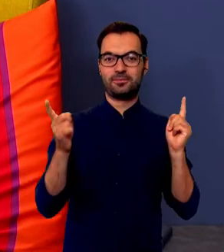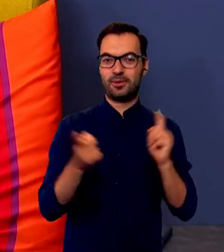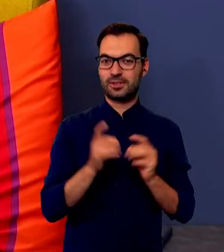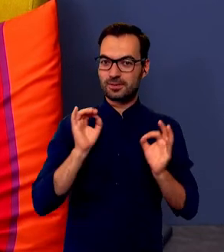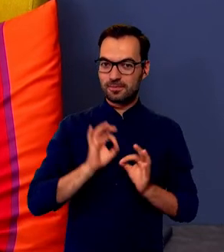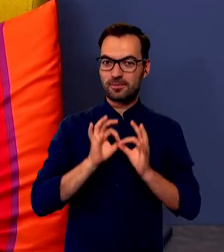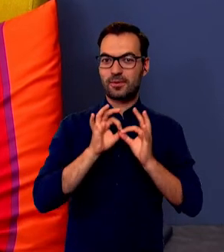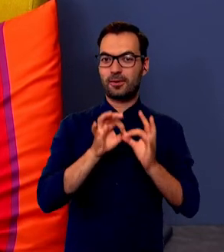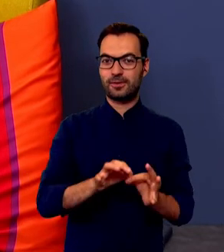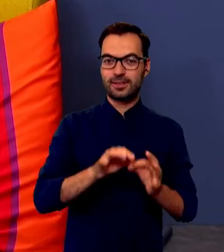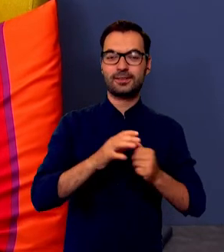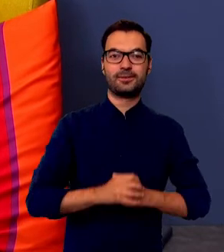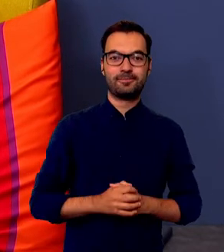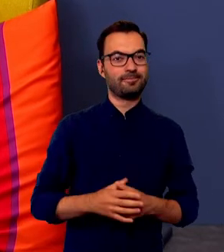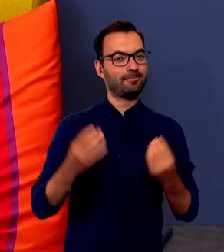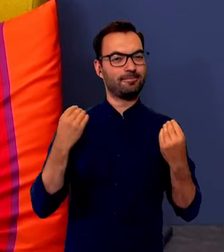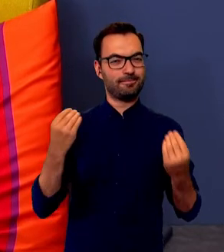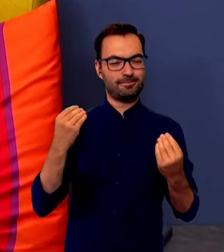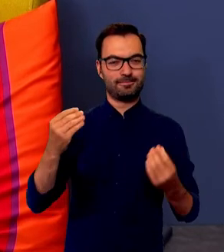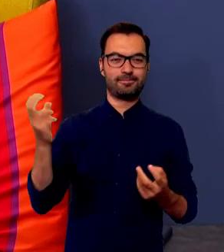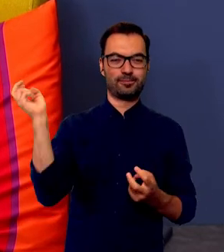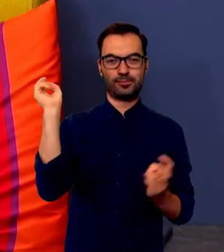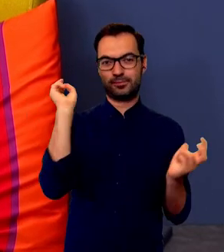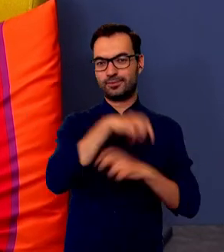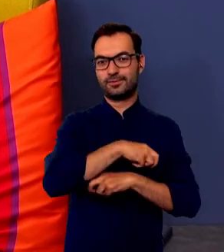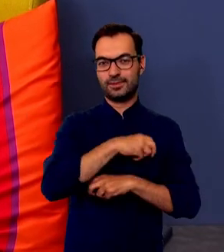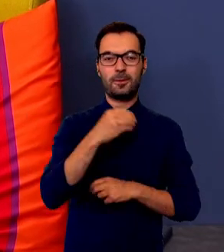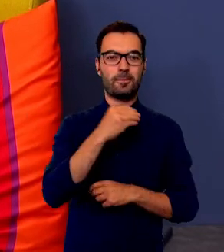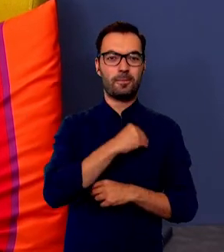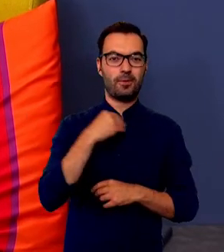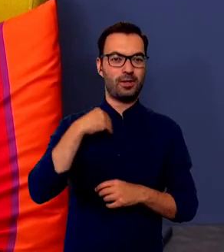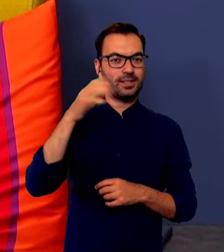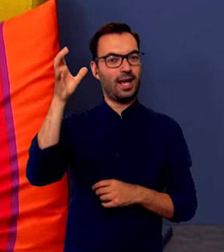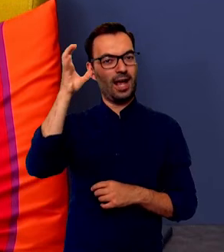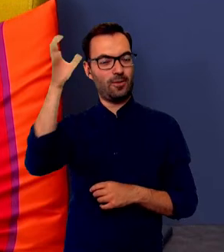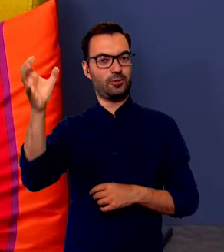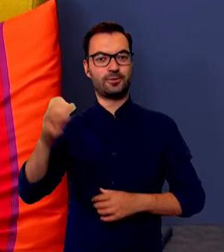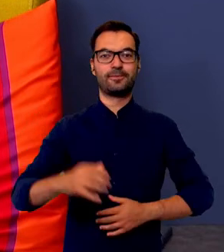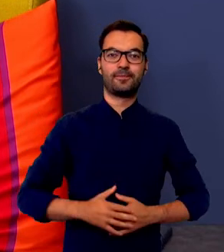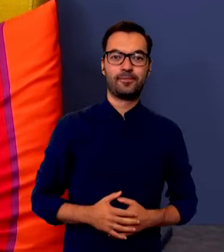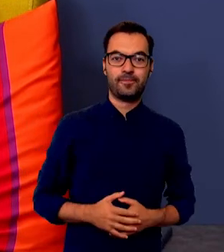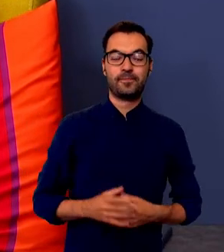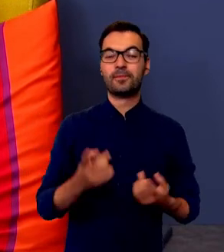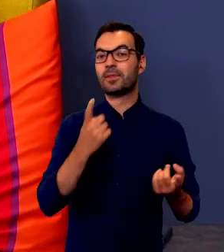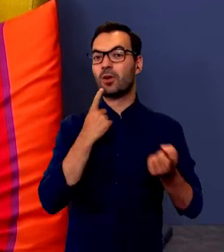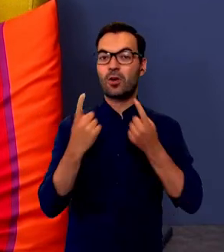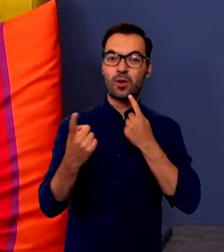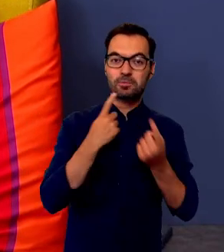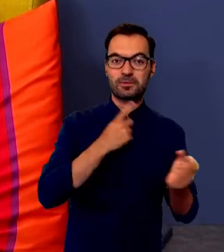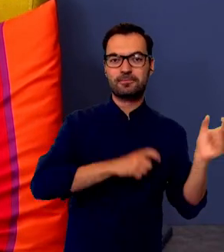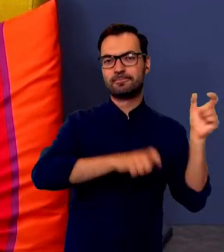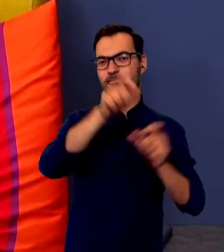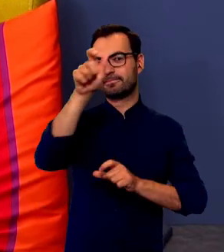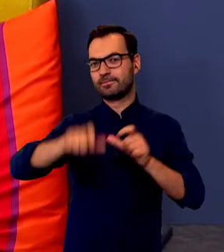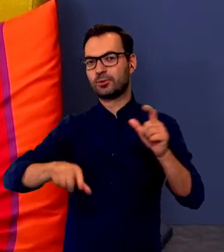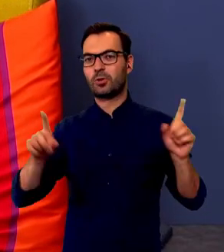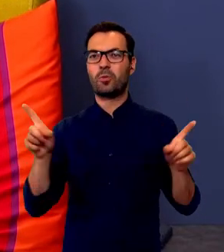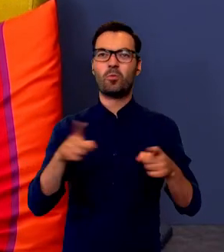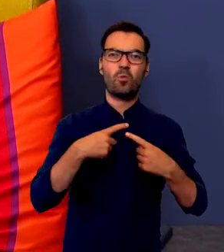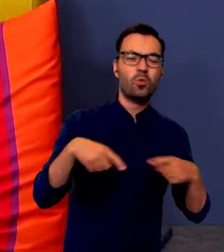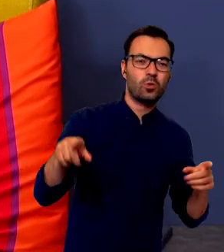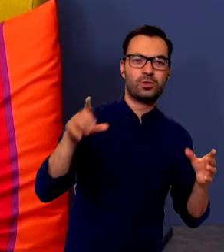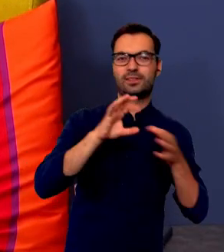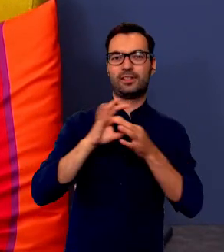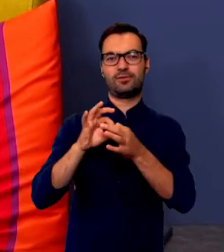format spotkań z niezwykłymi, najlepszymi, najciekawszymi polskimi twórcami i twórczyniami. Rozmawiamy z ludźmi ze świata muzyki, ze